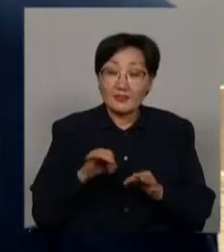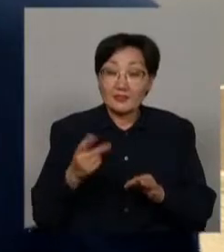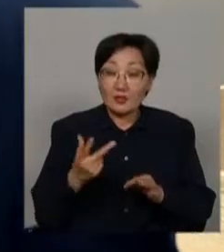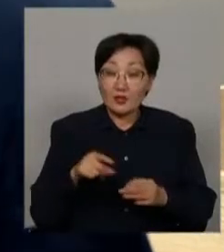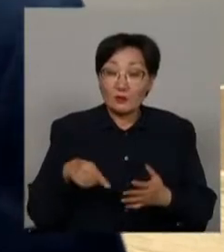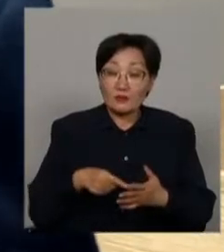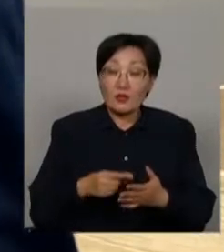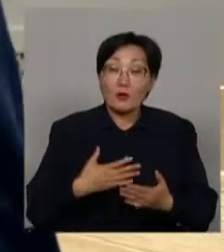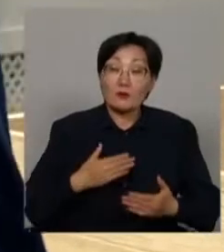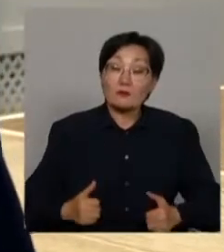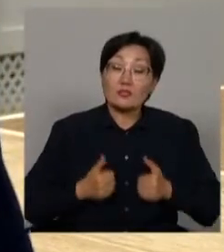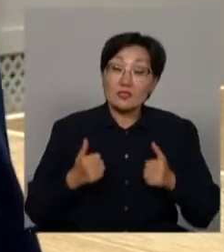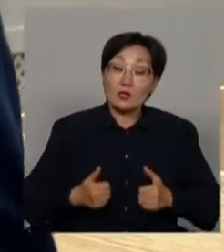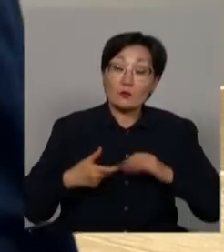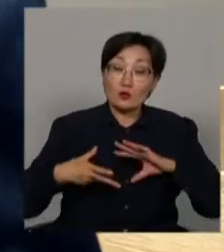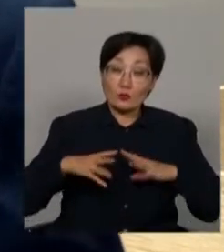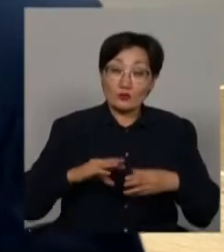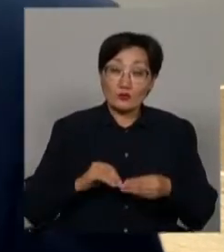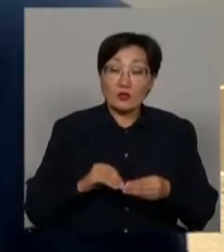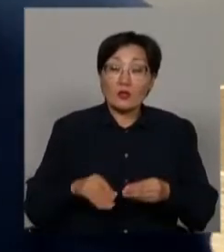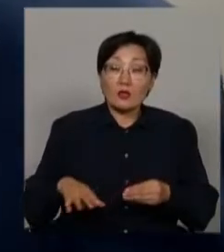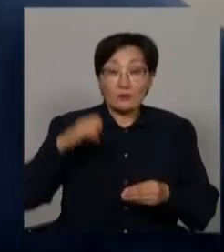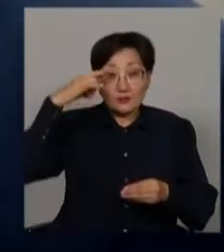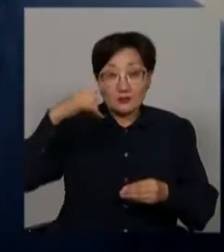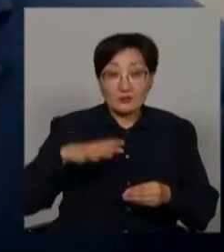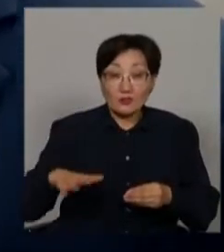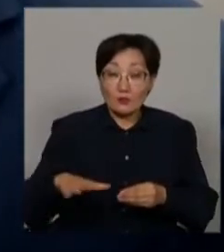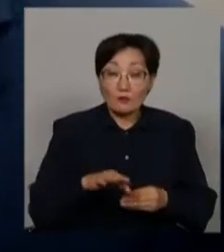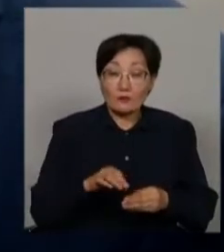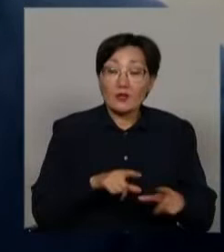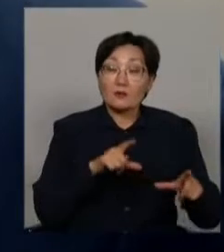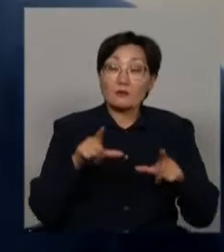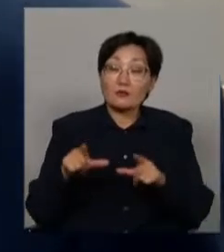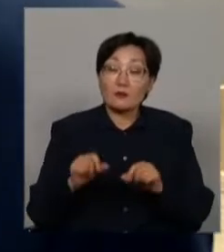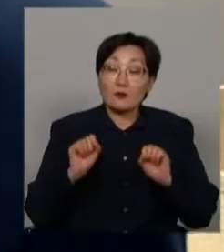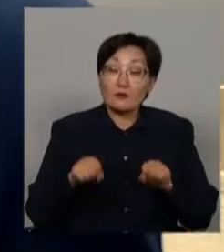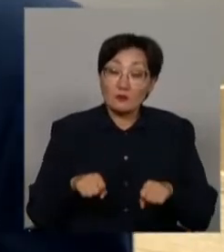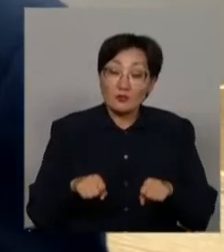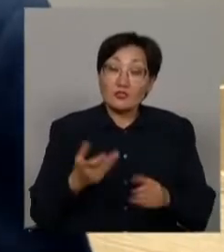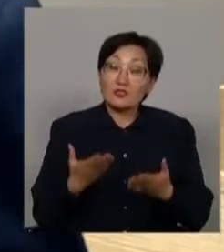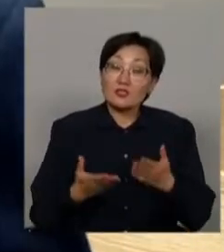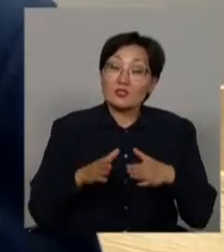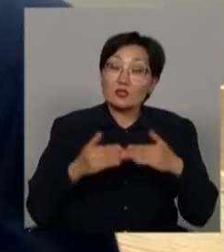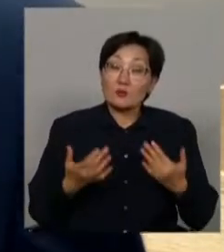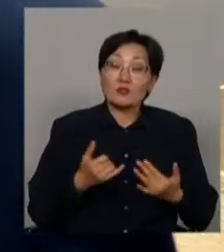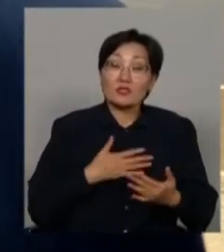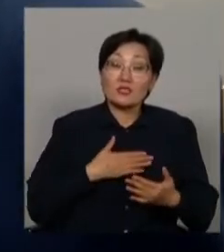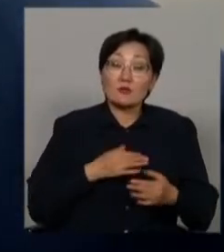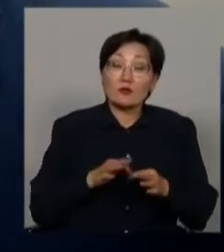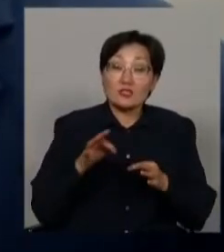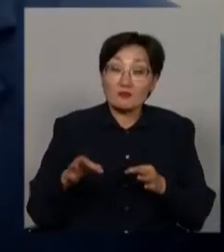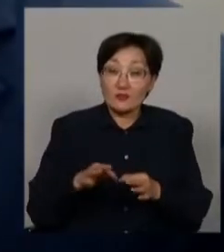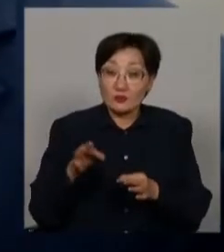Мы постараемся, в общем, по всему Казахстану пройтись по мере возможности. Если нет, наши филиалы